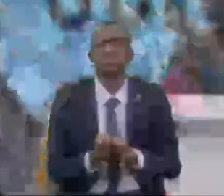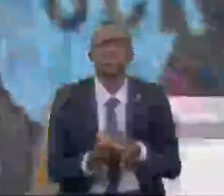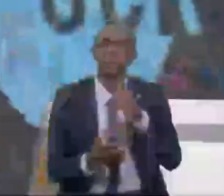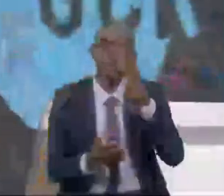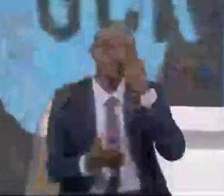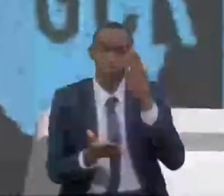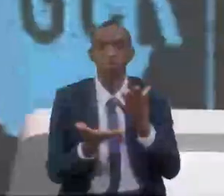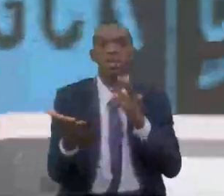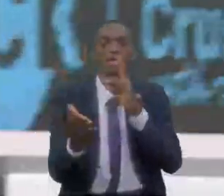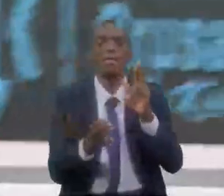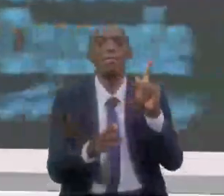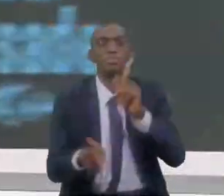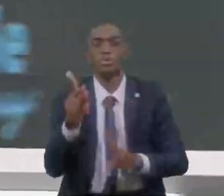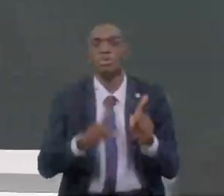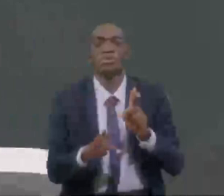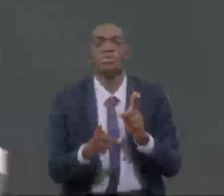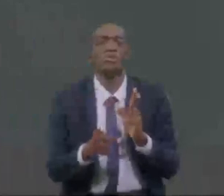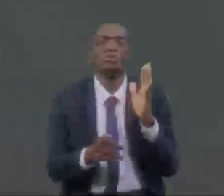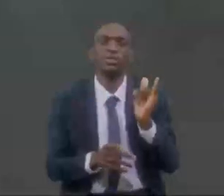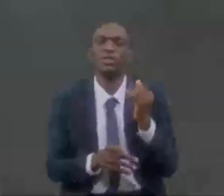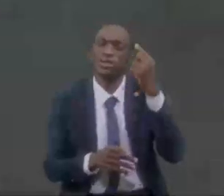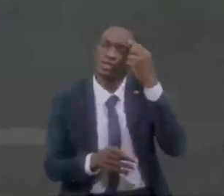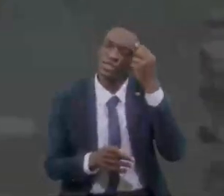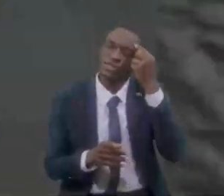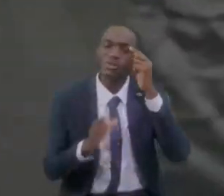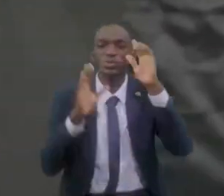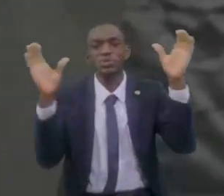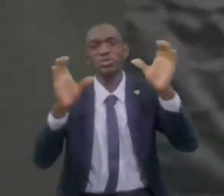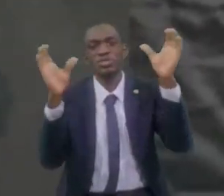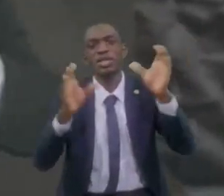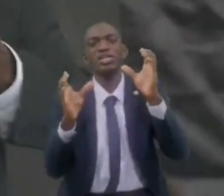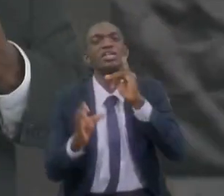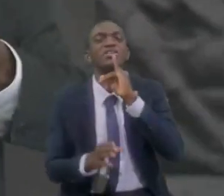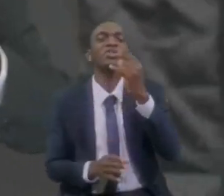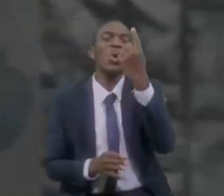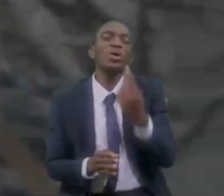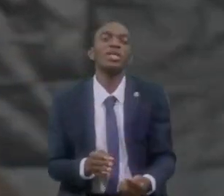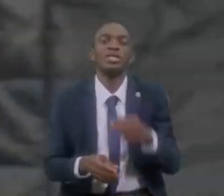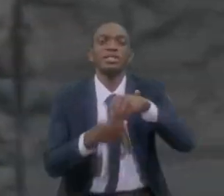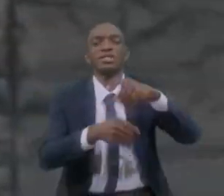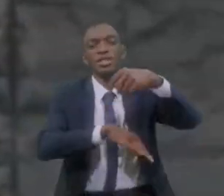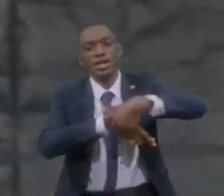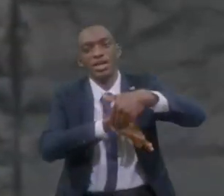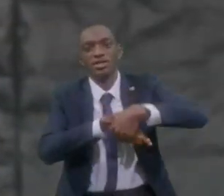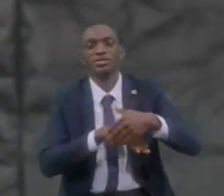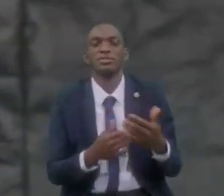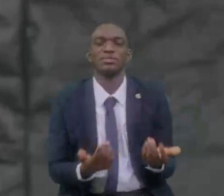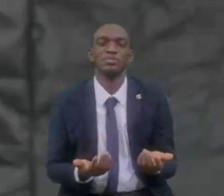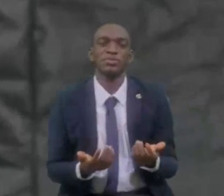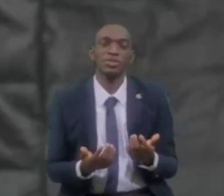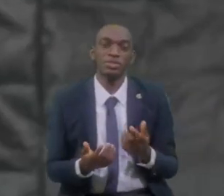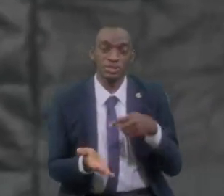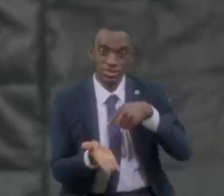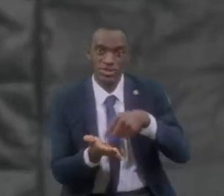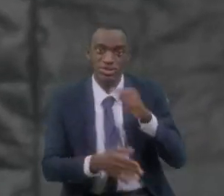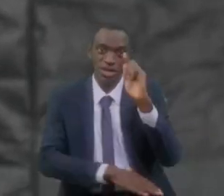des gens qui pensent que la croisade, c'est seulement dans la nuit ou